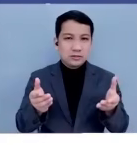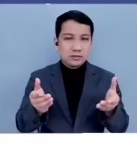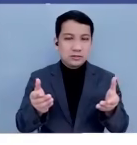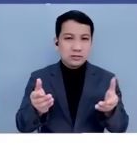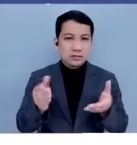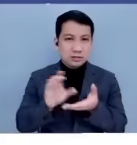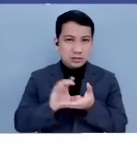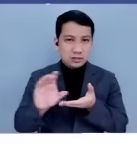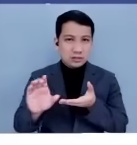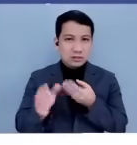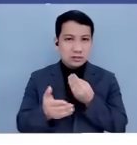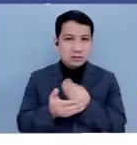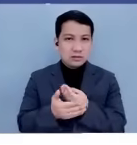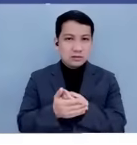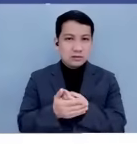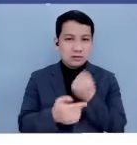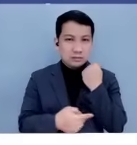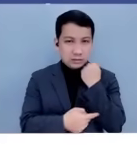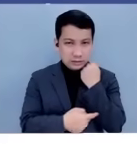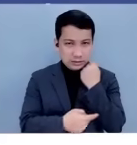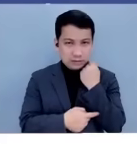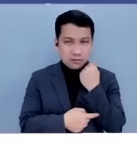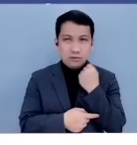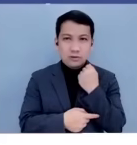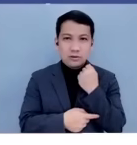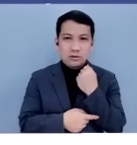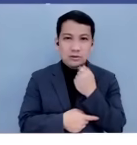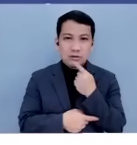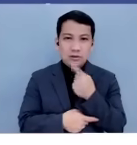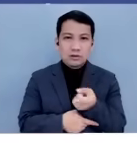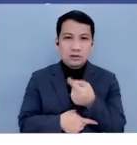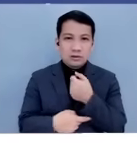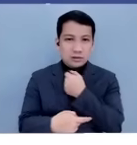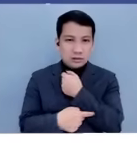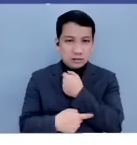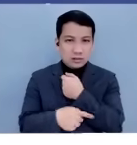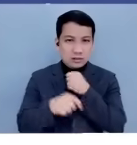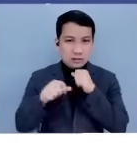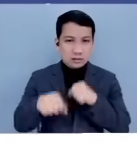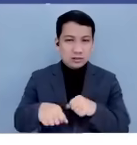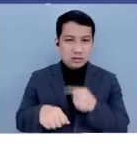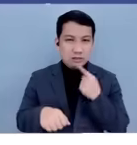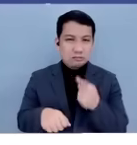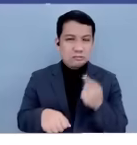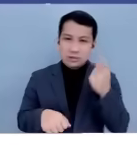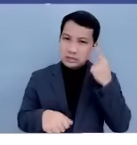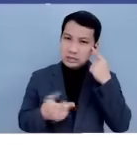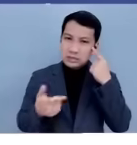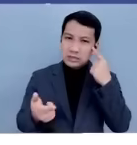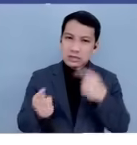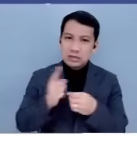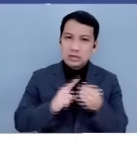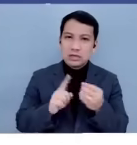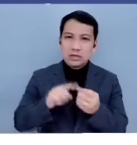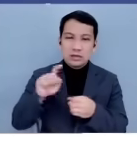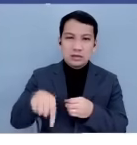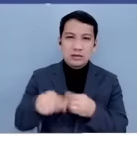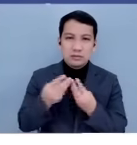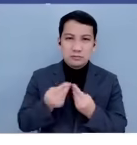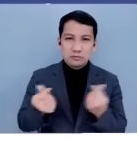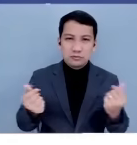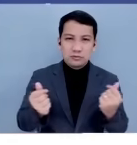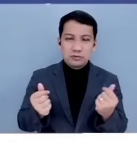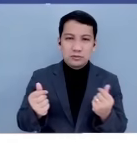Prone to temptation to. Talagang matutokso at matutokso ka rito eh. Diba? So dapat gawa ng paraan po ito ng